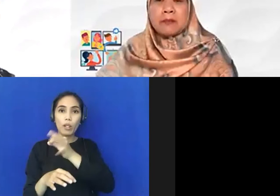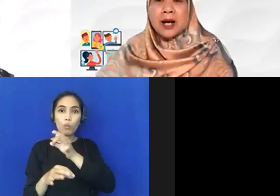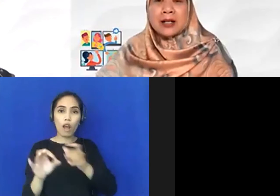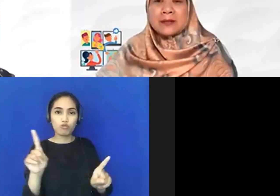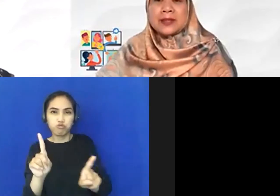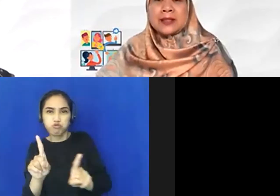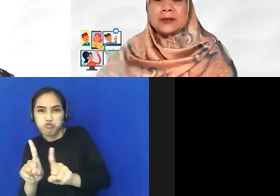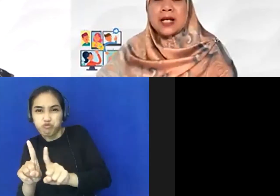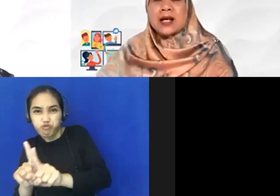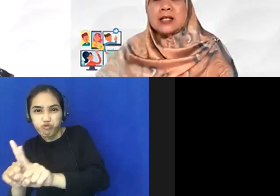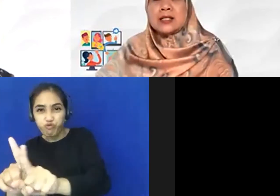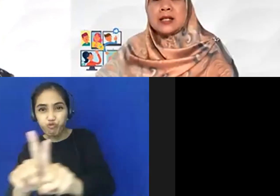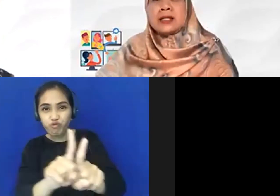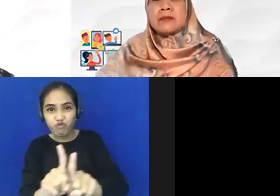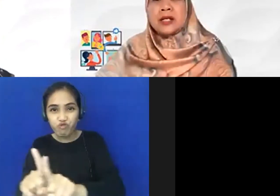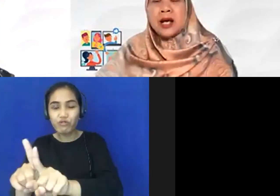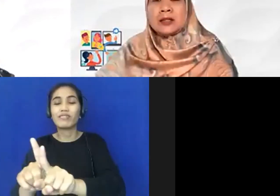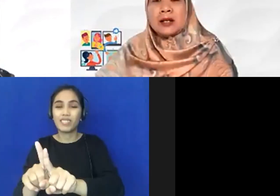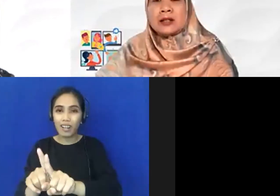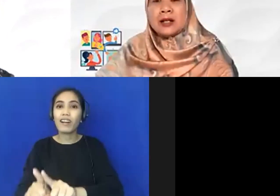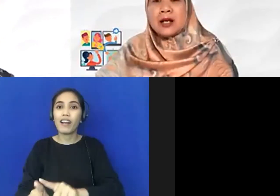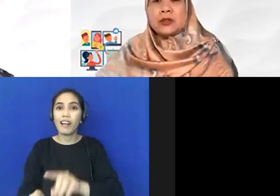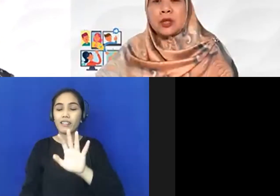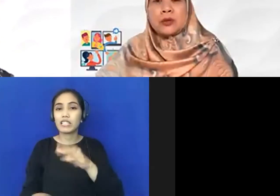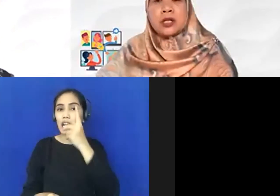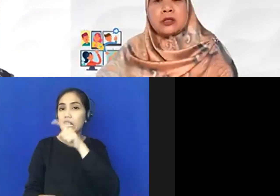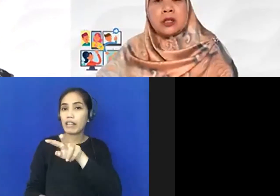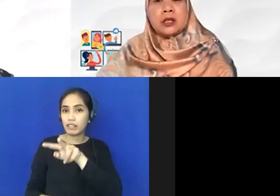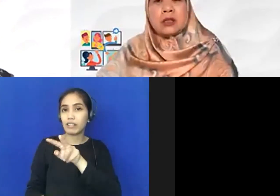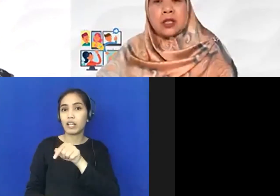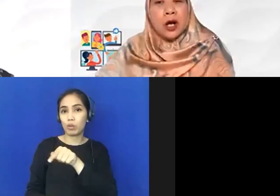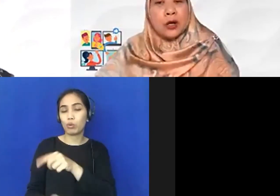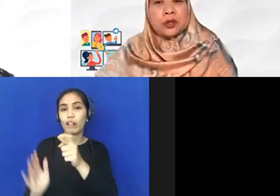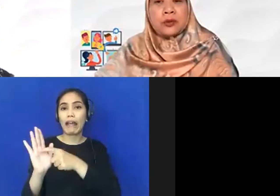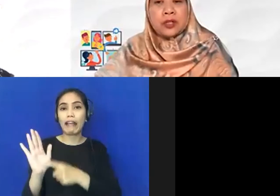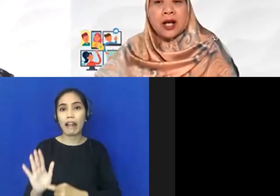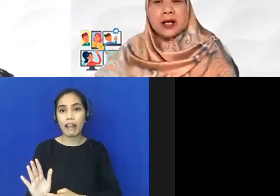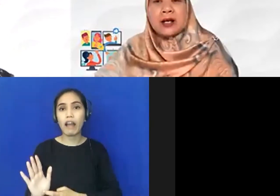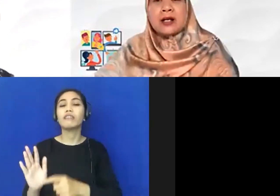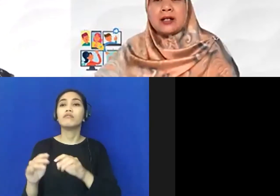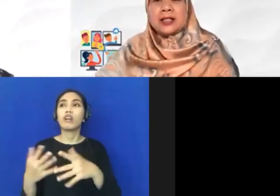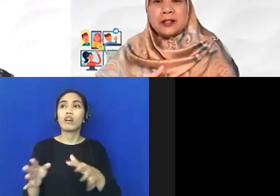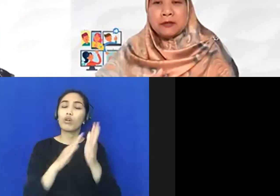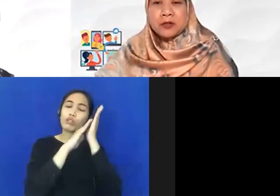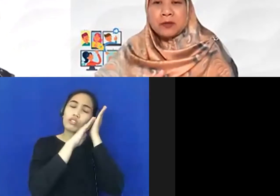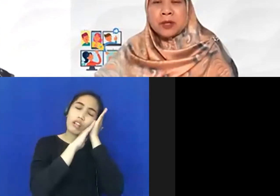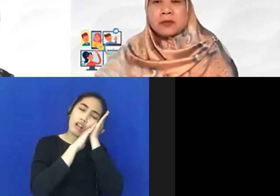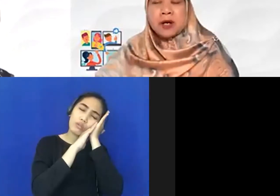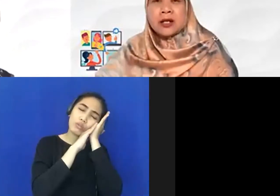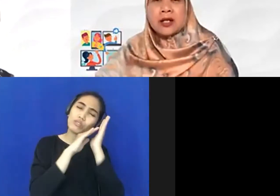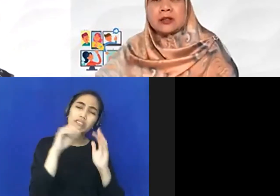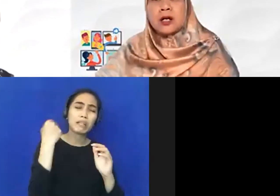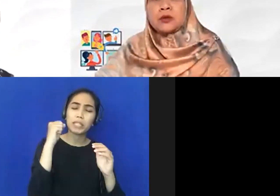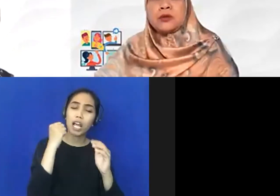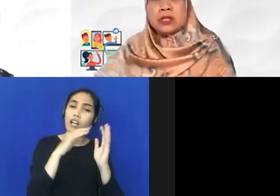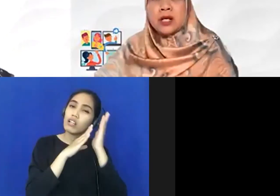mau lepas seperti itu. Nah, jadi kita melihat tanda-tanda itu, atau dia terganggu tidurnya ya. Tadi di video Mas Bram juga